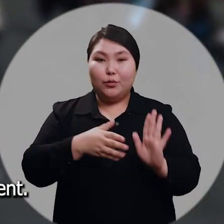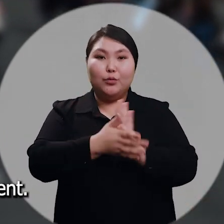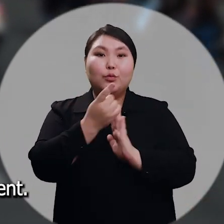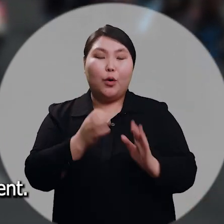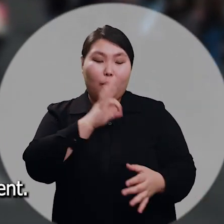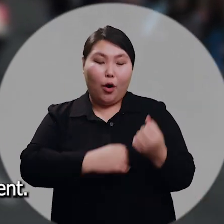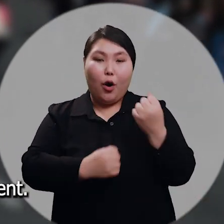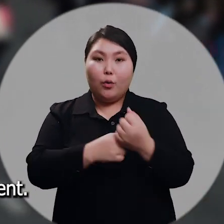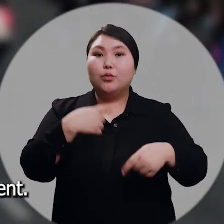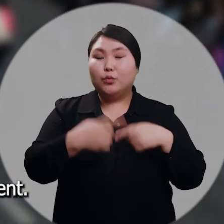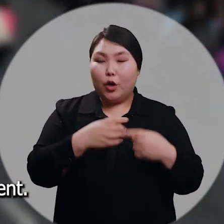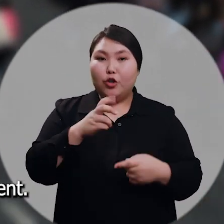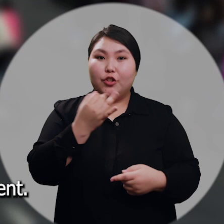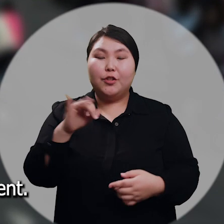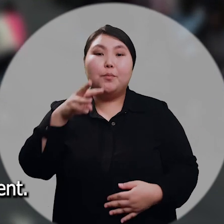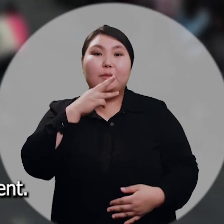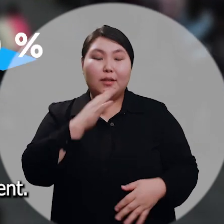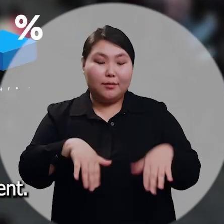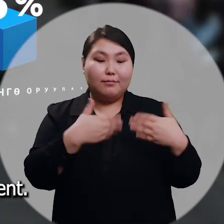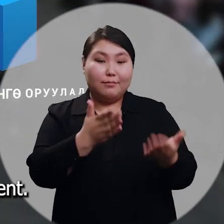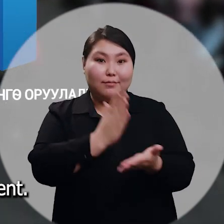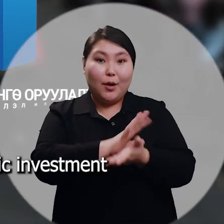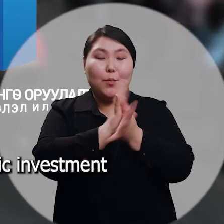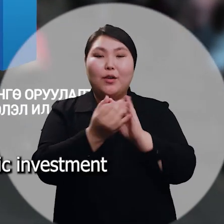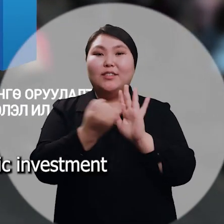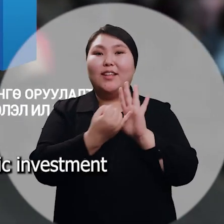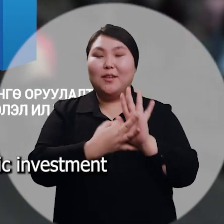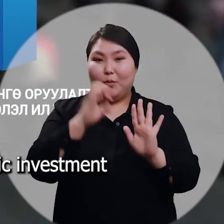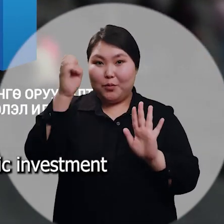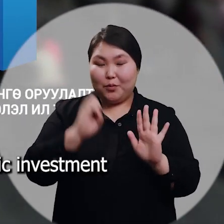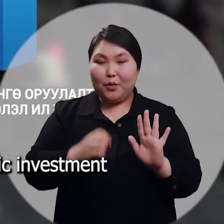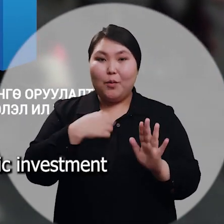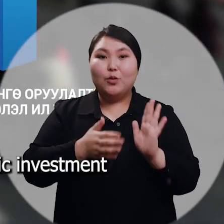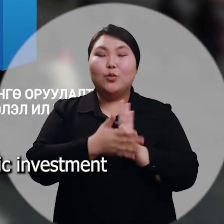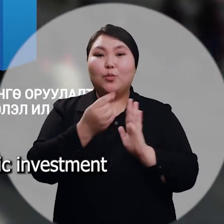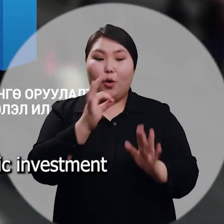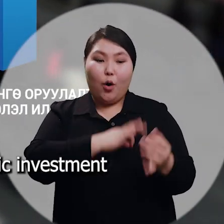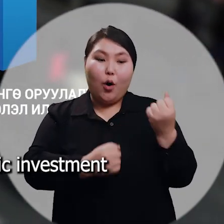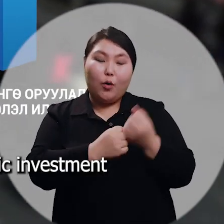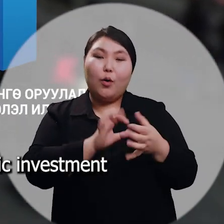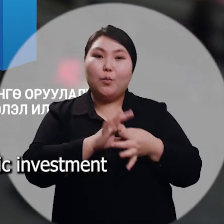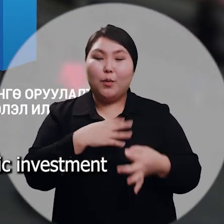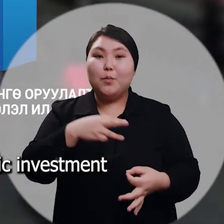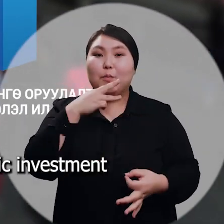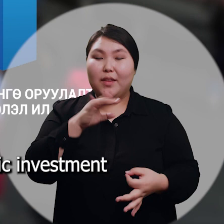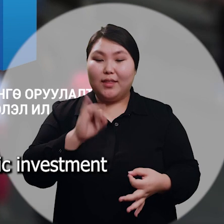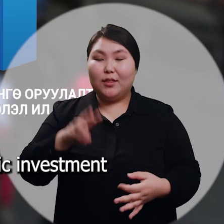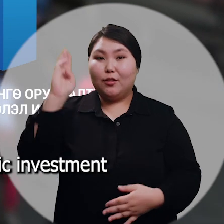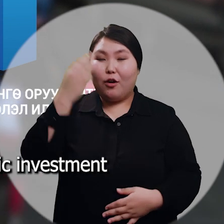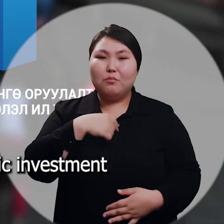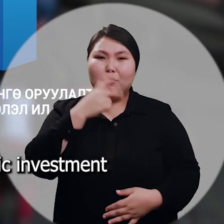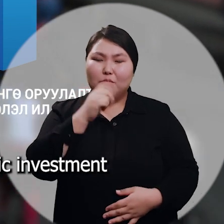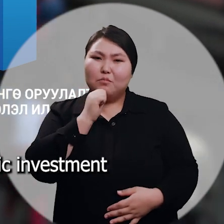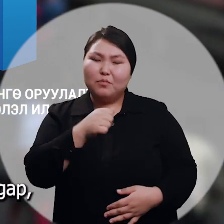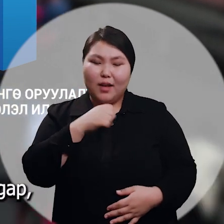түсвийн хүрінг оруултыйн тазаарах ернэхийн мэдээллтээ гэсэн хэдээч, жарн наимн хувин түсвийн хүрінг оруултыйн холботоох мэдэээлл ээл